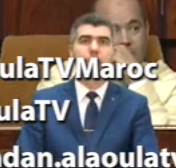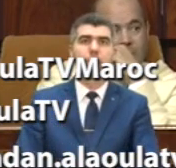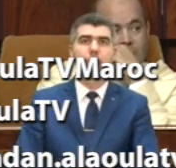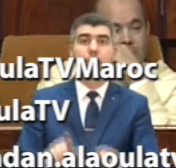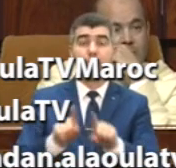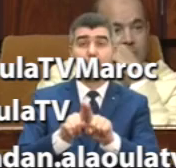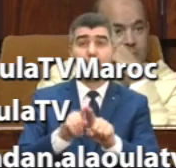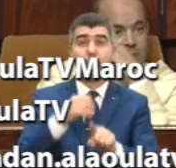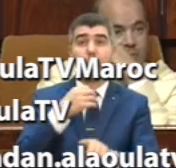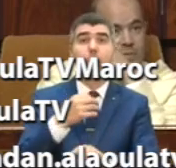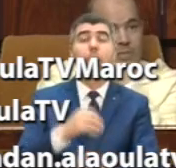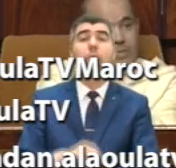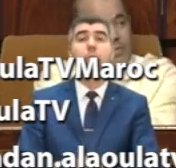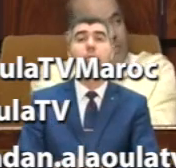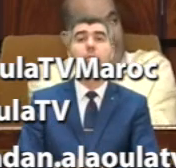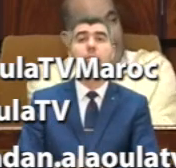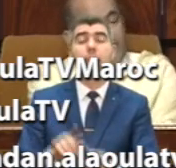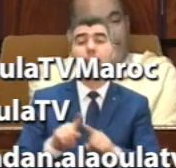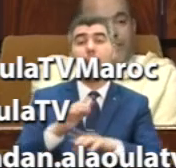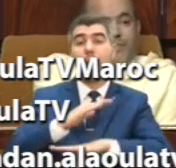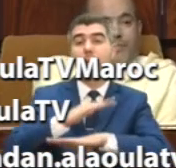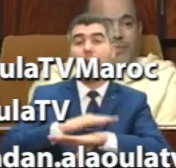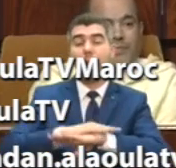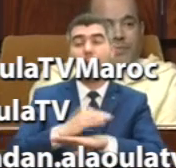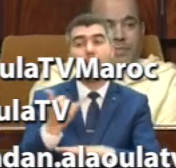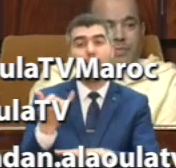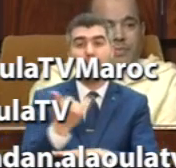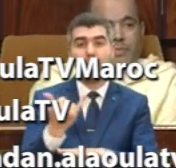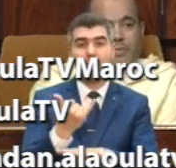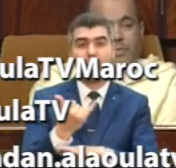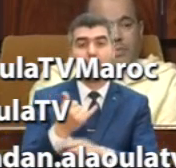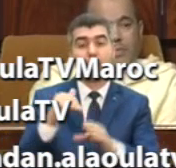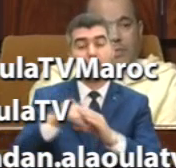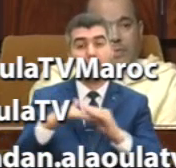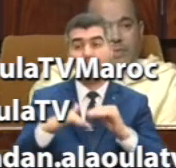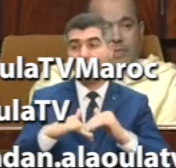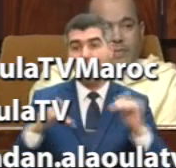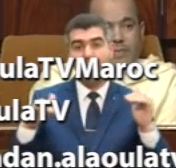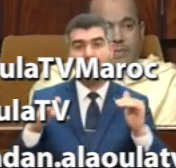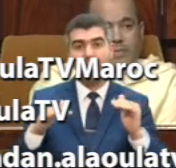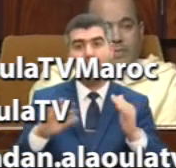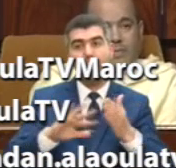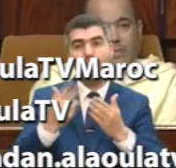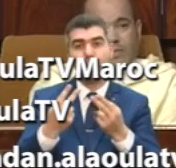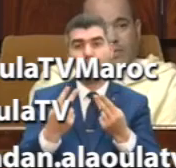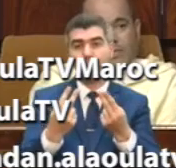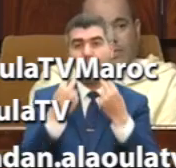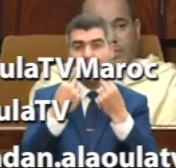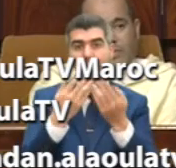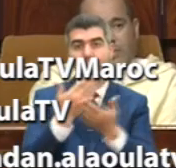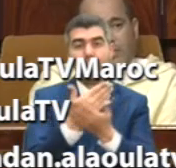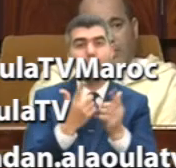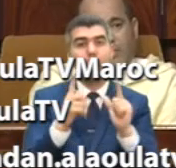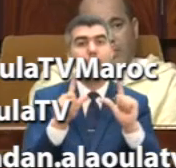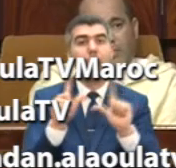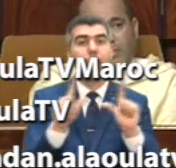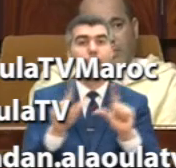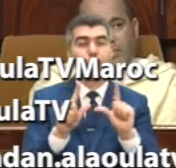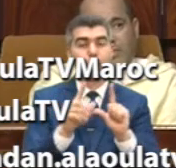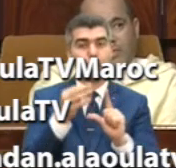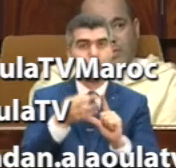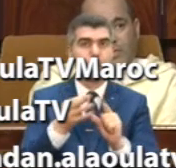لأنه خص واحد شوية ديال الاحترام. هذه الجلسة راها جلسة دستورية تنتوج فيها المواطنين